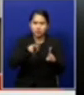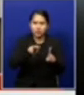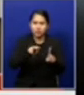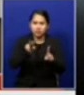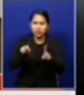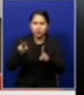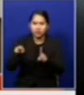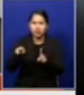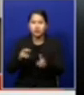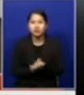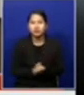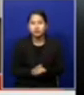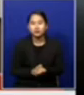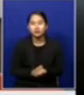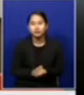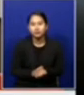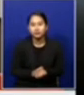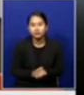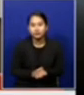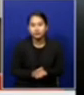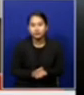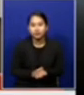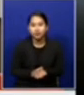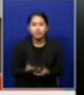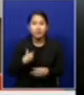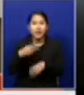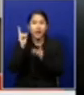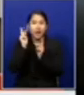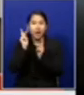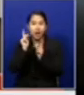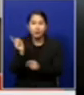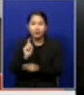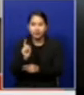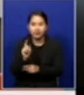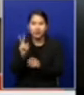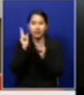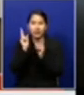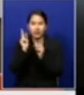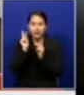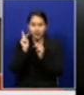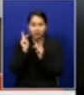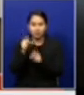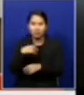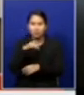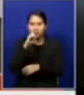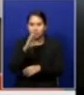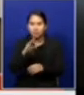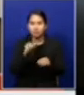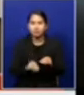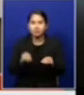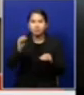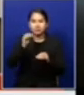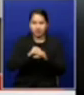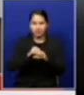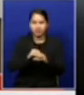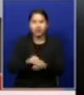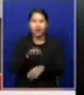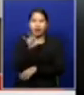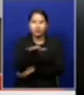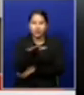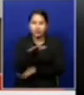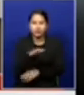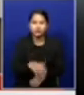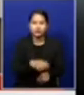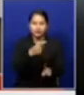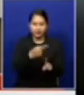าสตร์ให้มาให้ข่าวมาผ่านทางข่าวก็เลยได้ปรับให้เป็น 5,000 แล้วก็ให้ติดต่อกัน